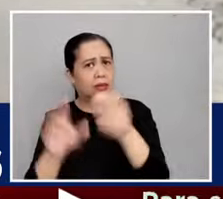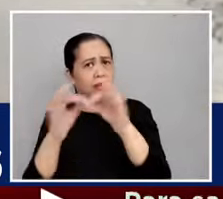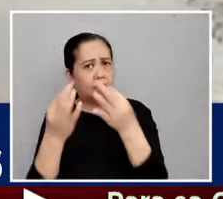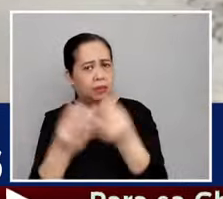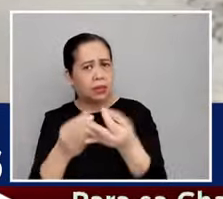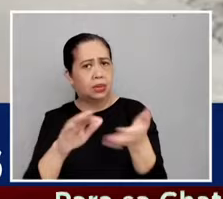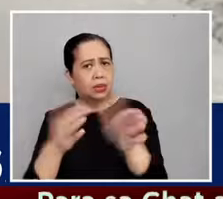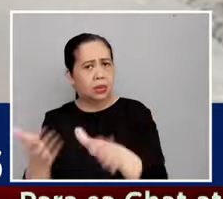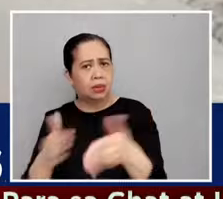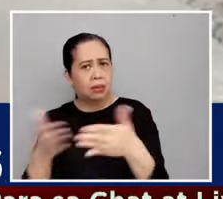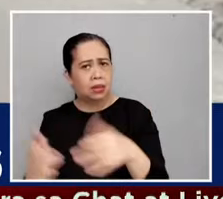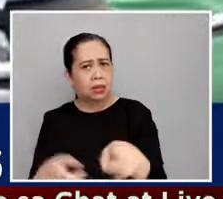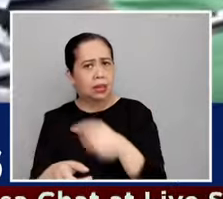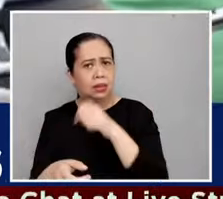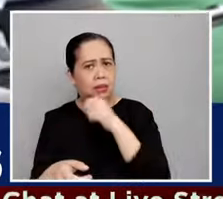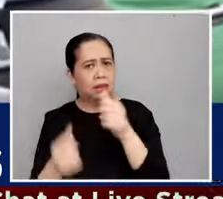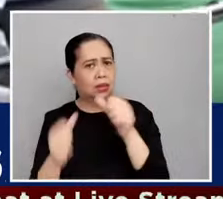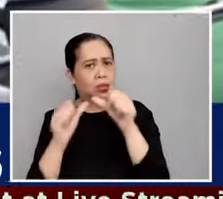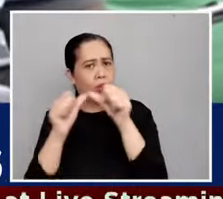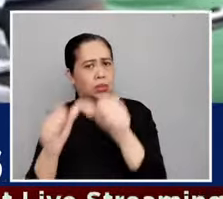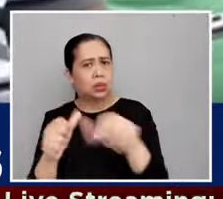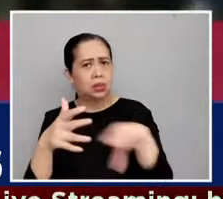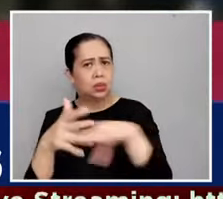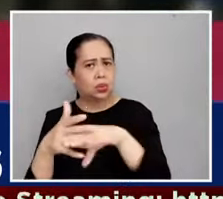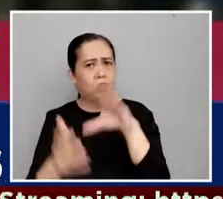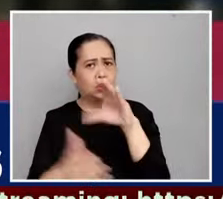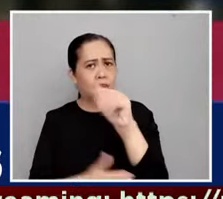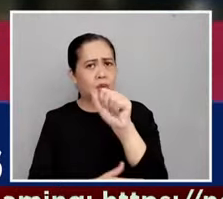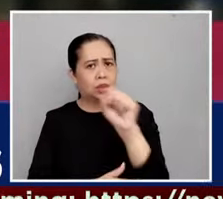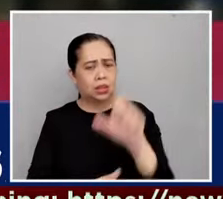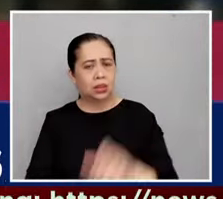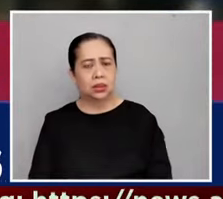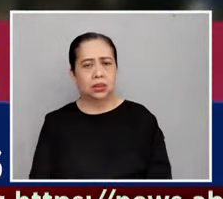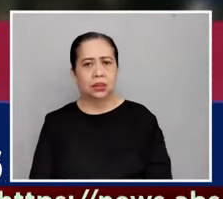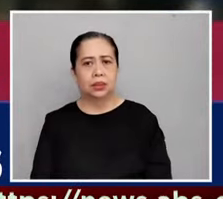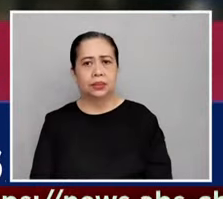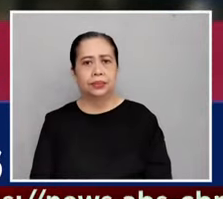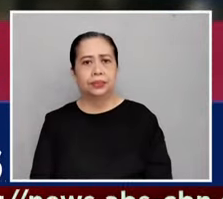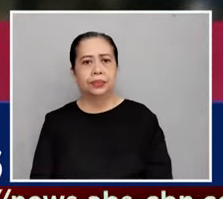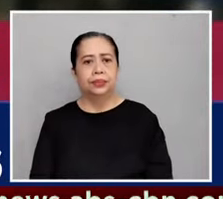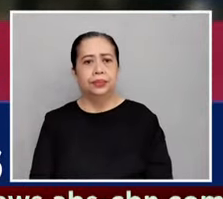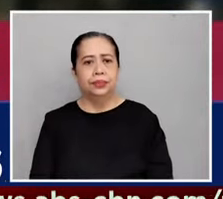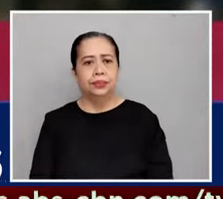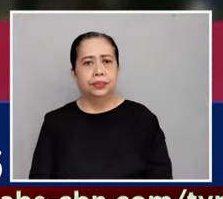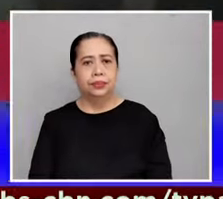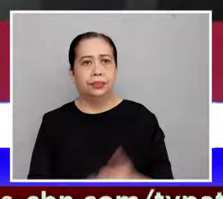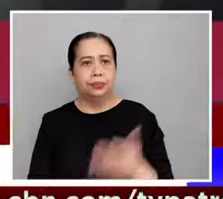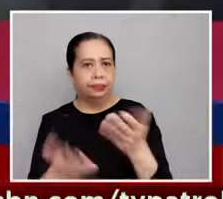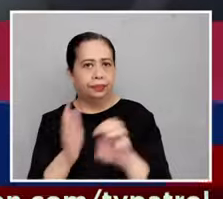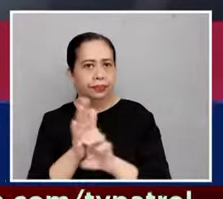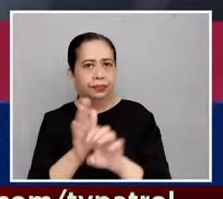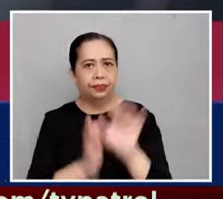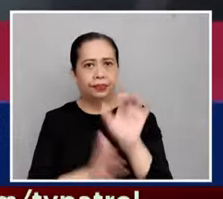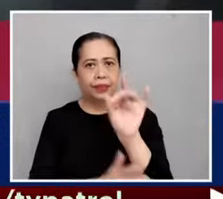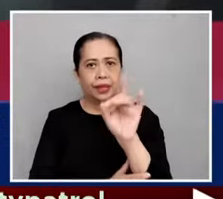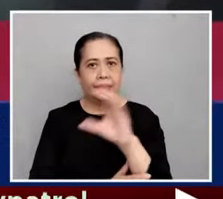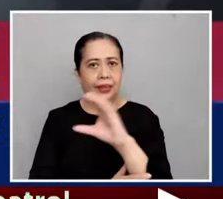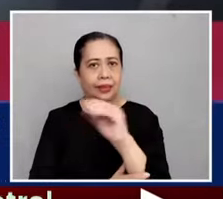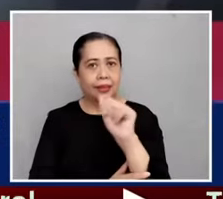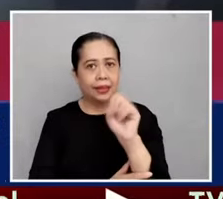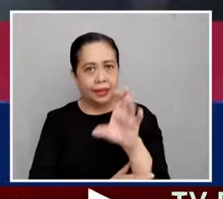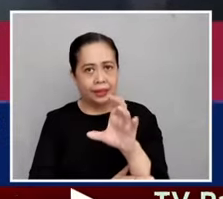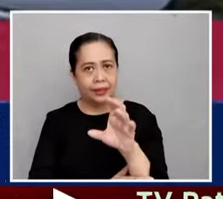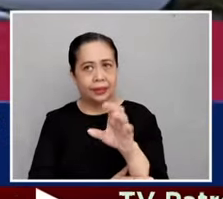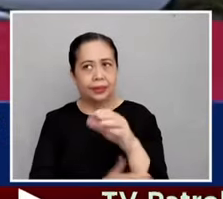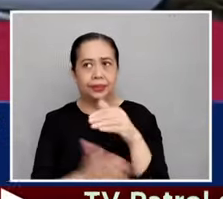drug war ang hindi itinutuloy ang mga kaso. Na a large number, no, 18 cases of the 52 na laban